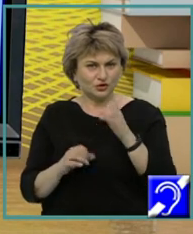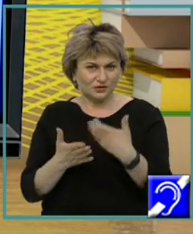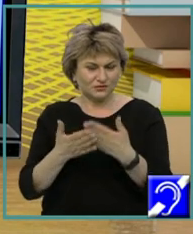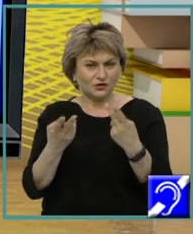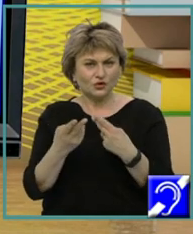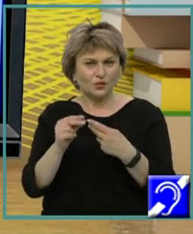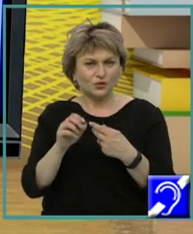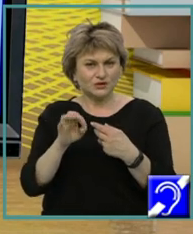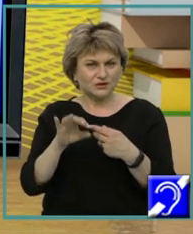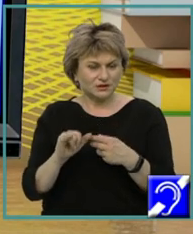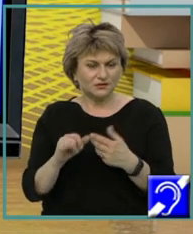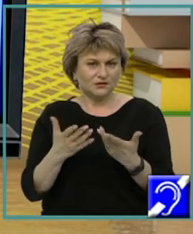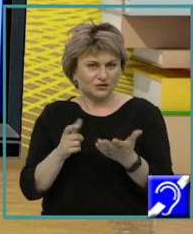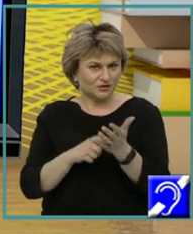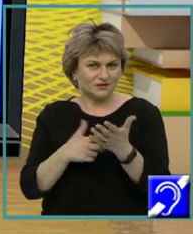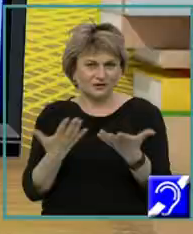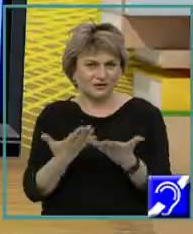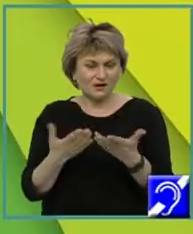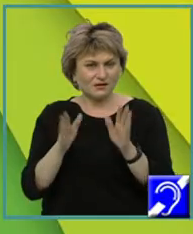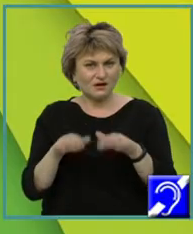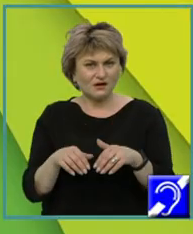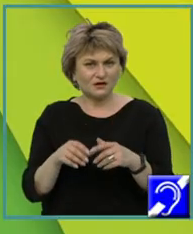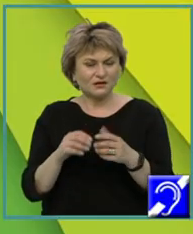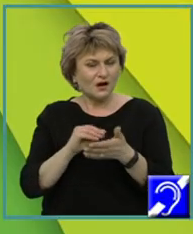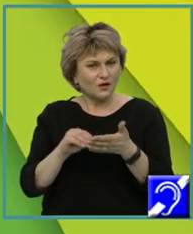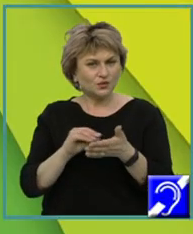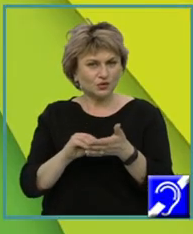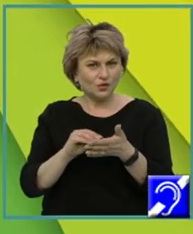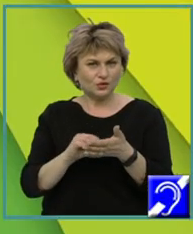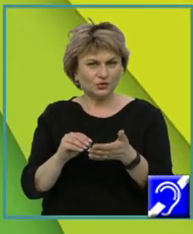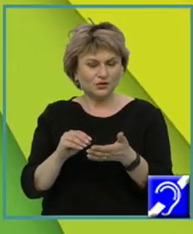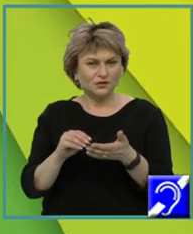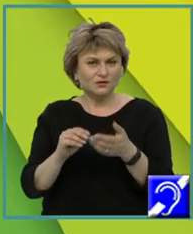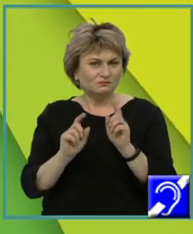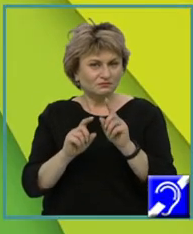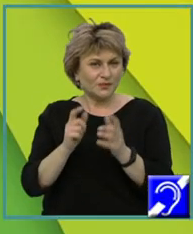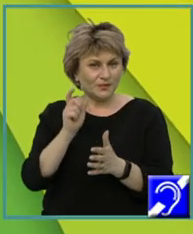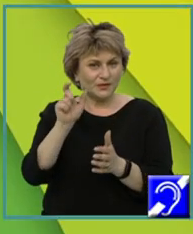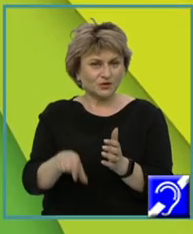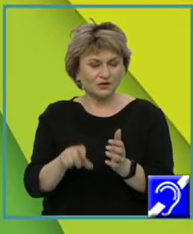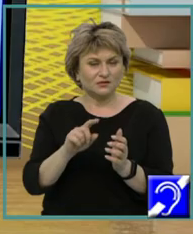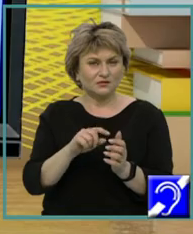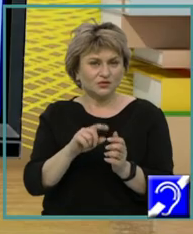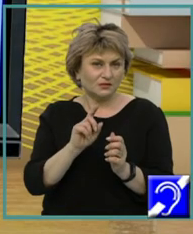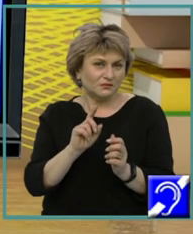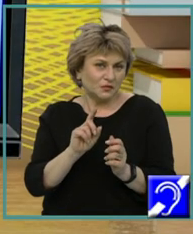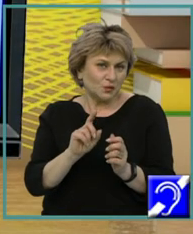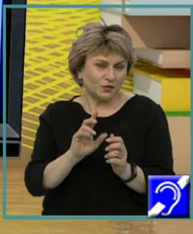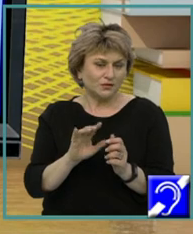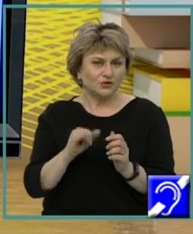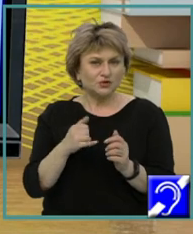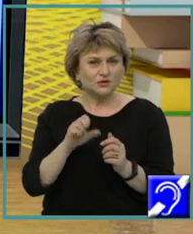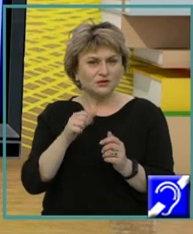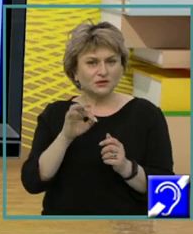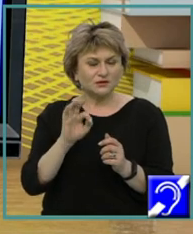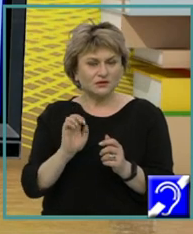poziții cerințele pe care le are autorul către personajele sale care sintetizează